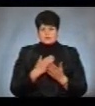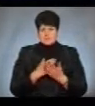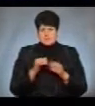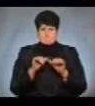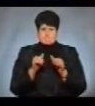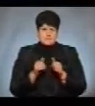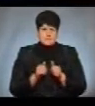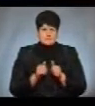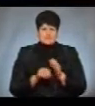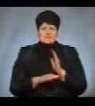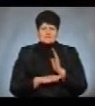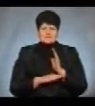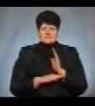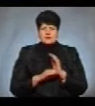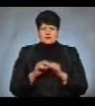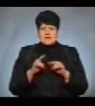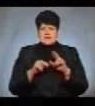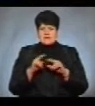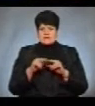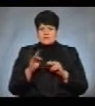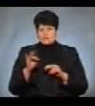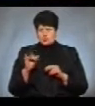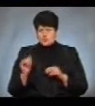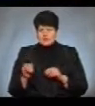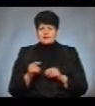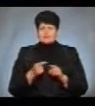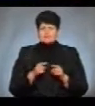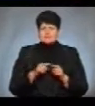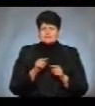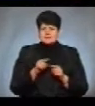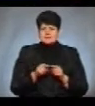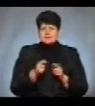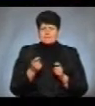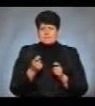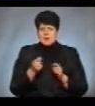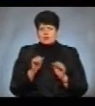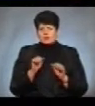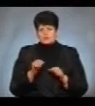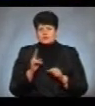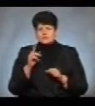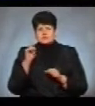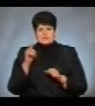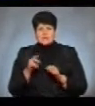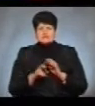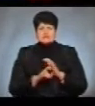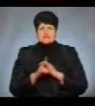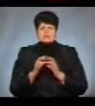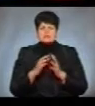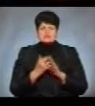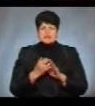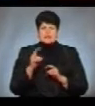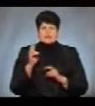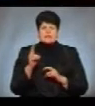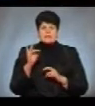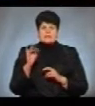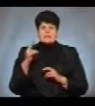пам'ятки дерев'яної архітектури. І, зокрема, наприклад, мало можливо кому відома церква в селі Киданці